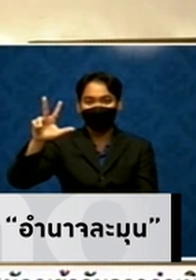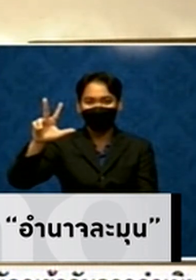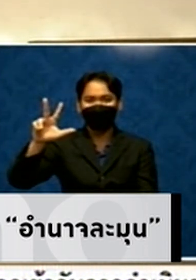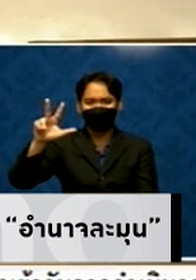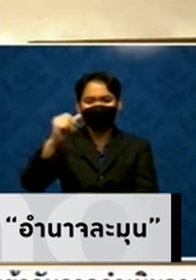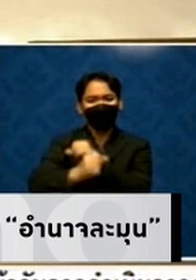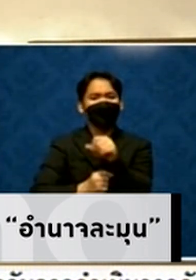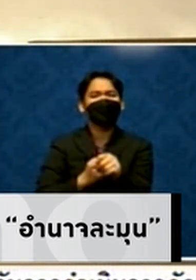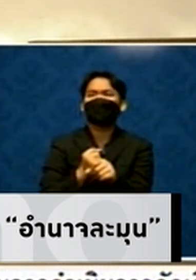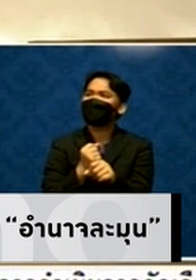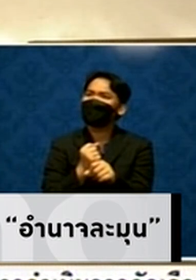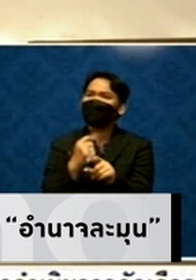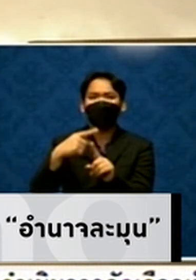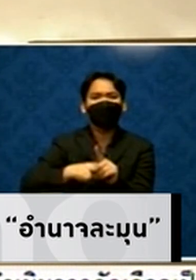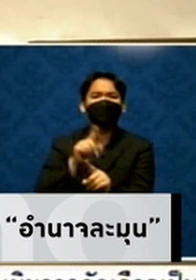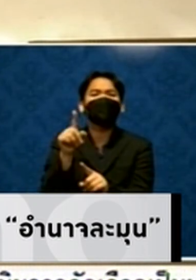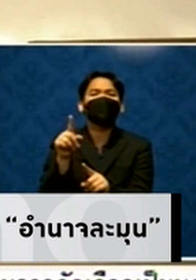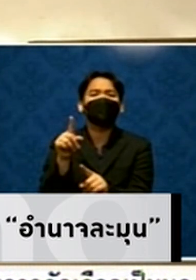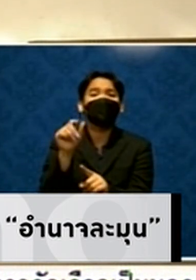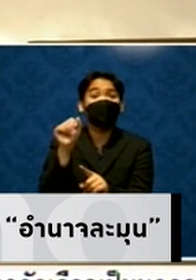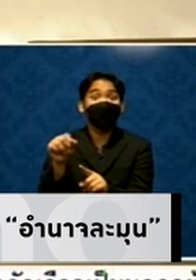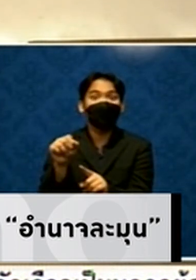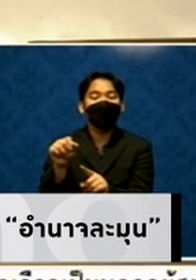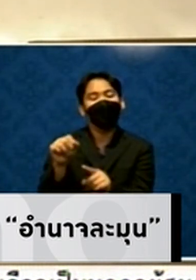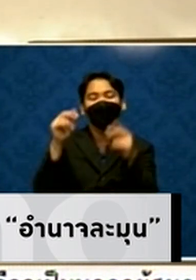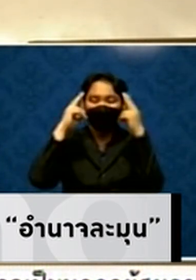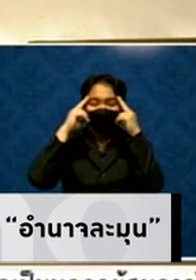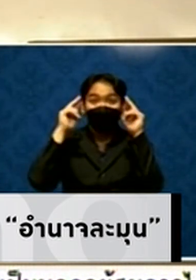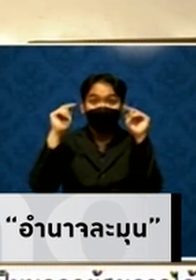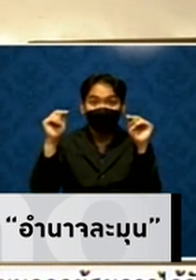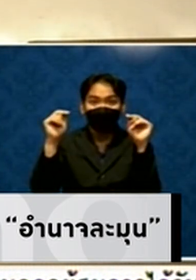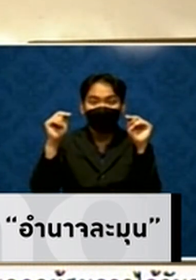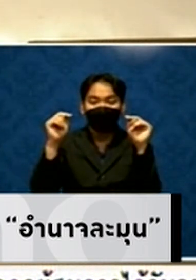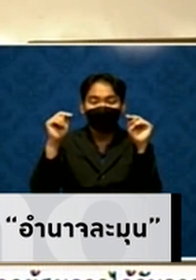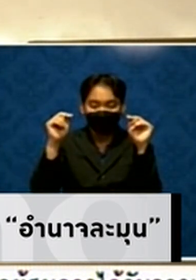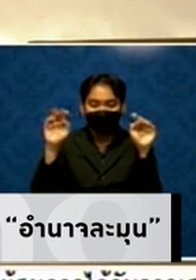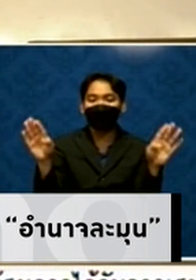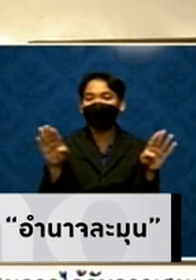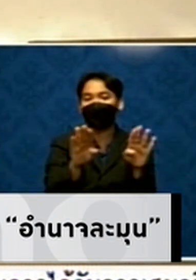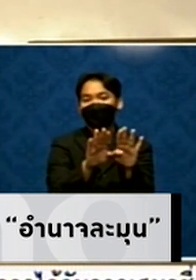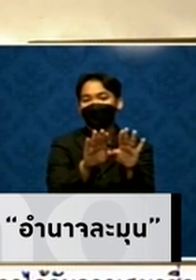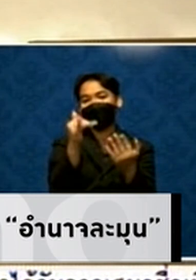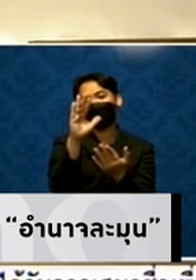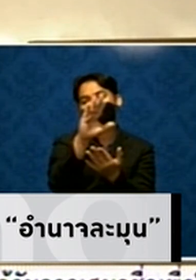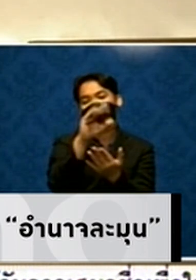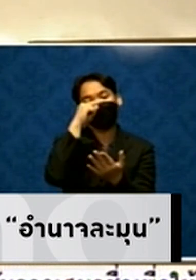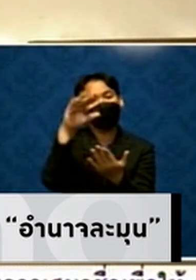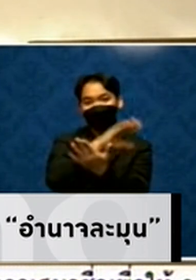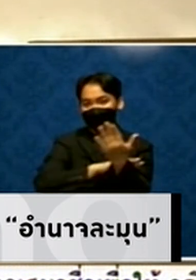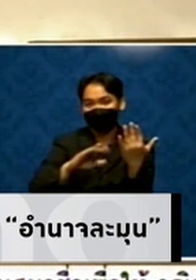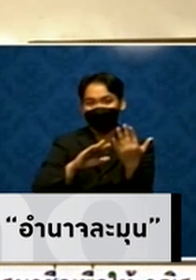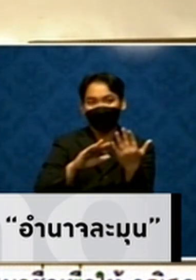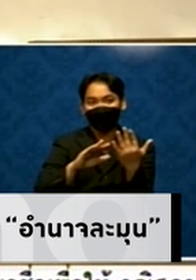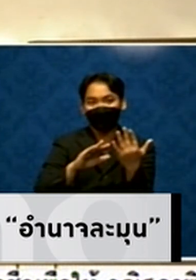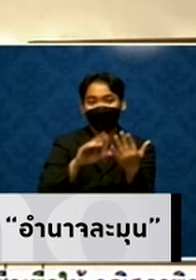คุณพิพัฒน์ก็ชี้แจงไปตามความรับผิดชอบของตัวเองซึ่งก็พอทนเรียกได้ว่าพอทนเพราะว่าสำห